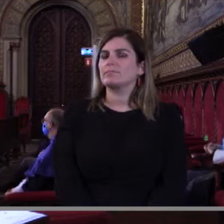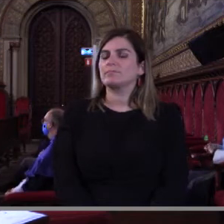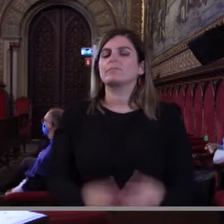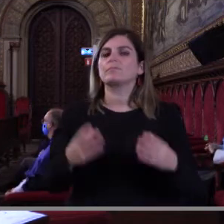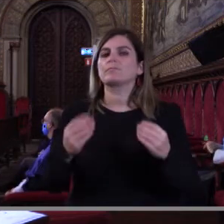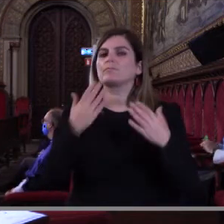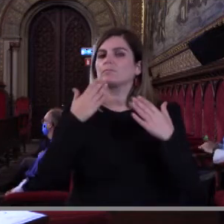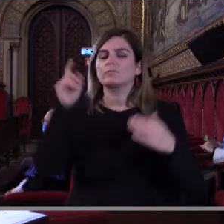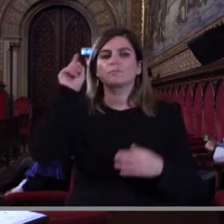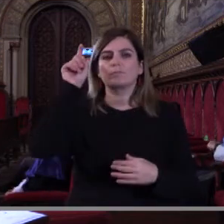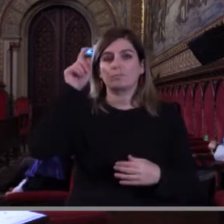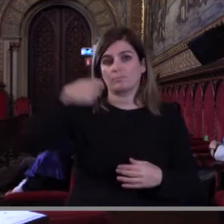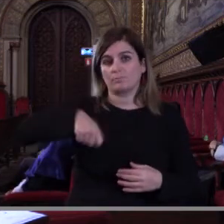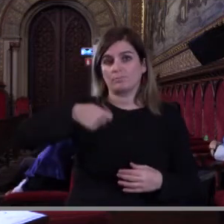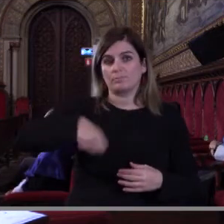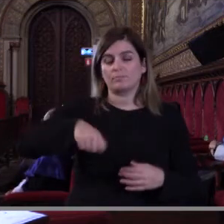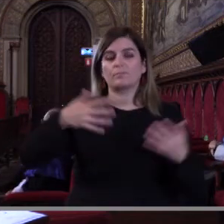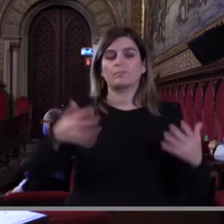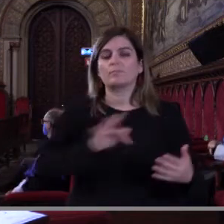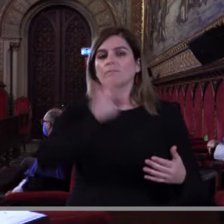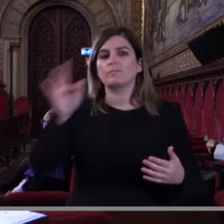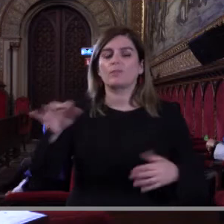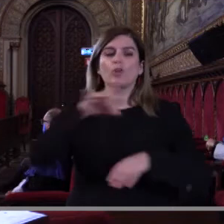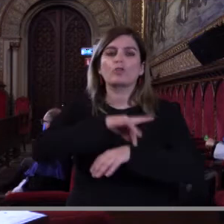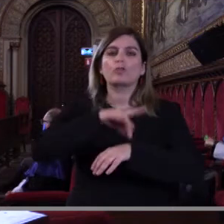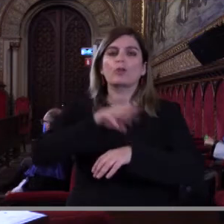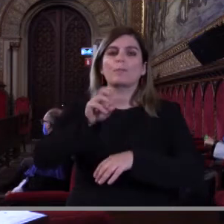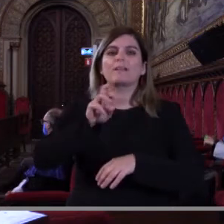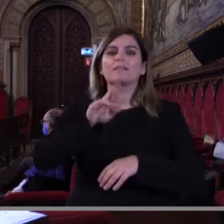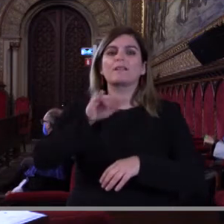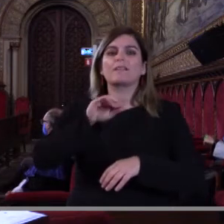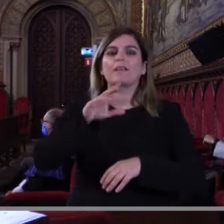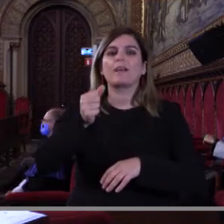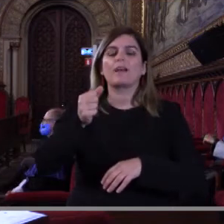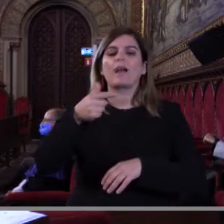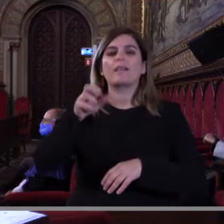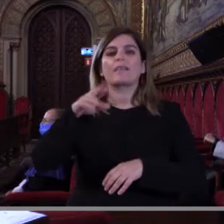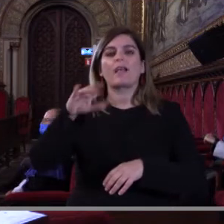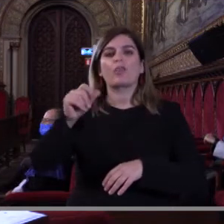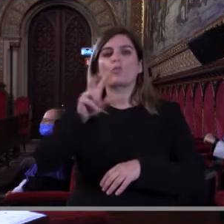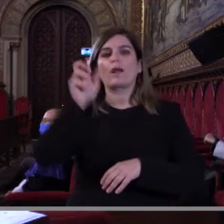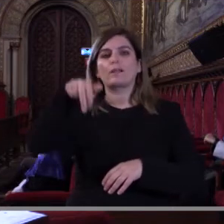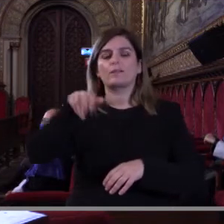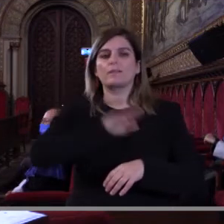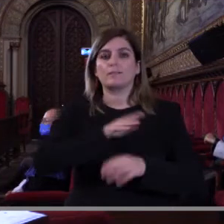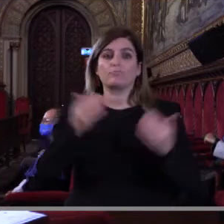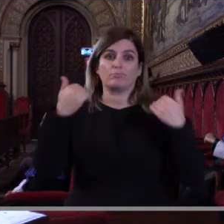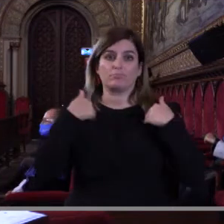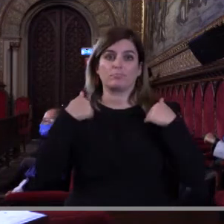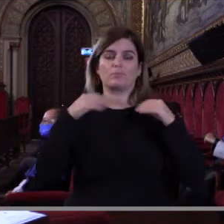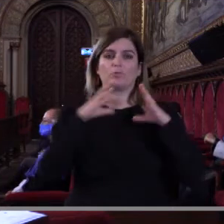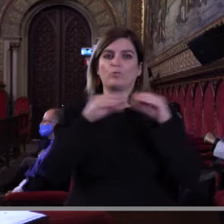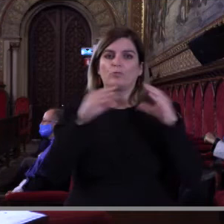Moltes gràcies, president. I tot seguit té la paraula la doctora Patricia García Durán, del Departament d'Història Econòmica, Institucions i Política